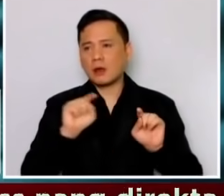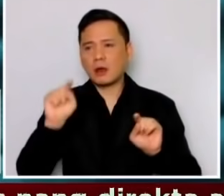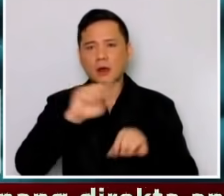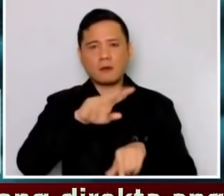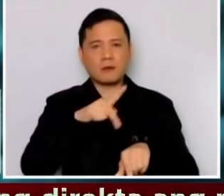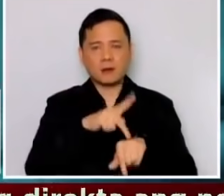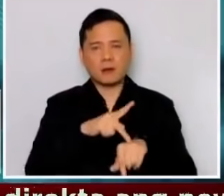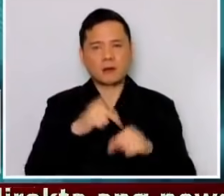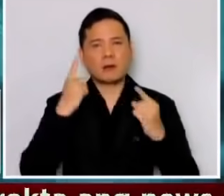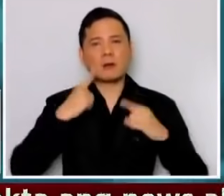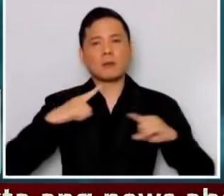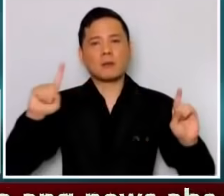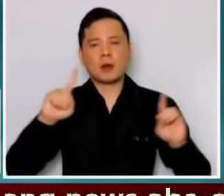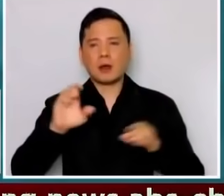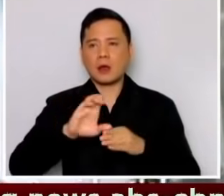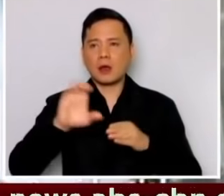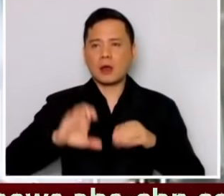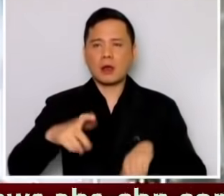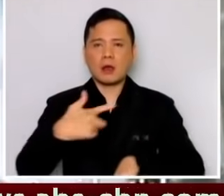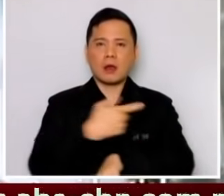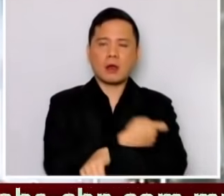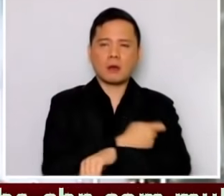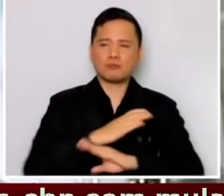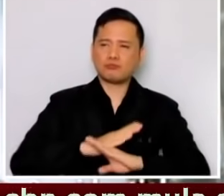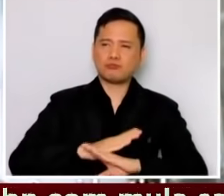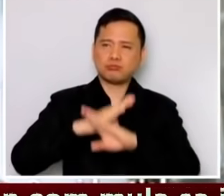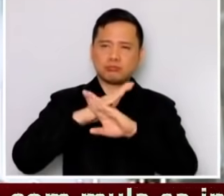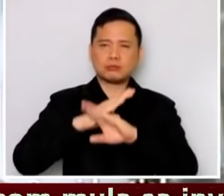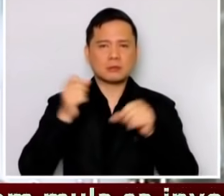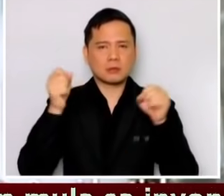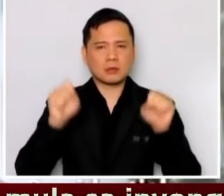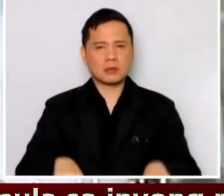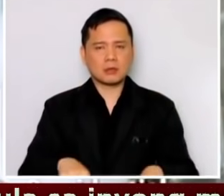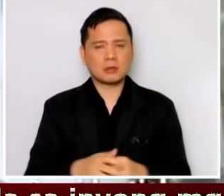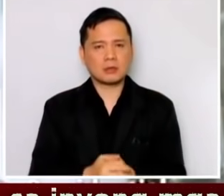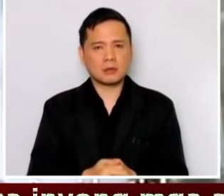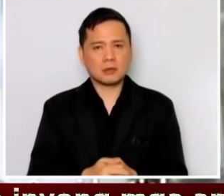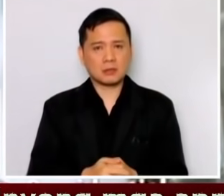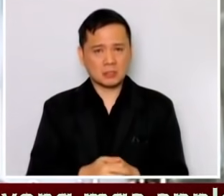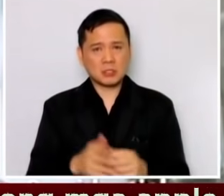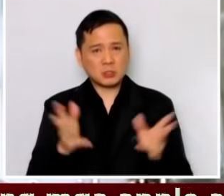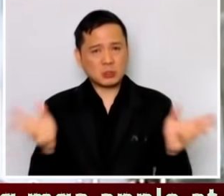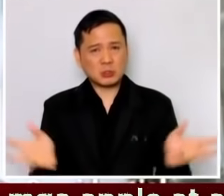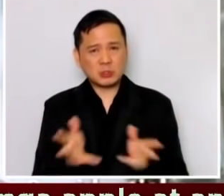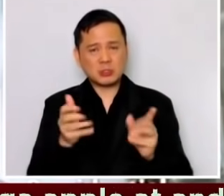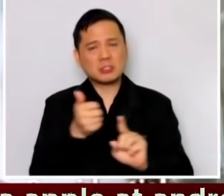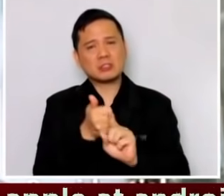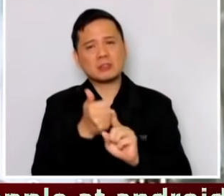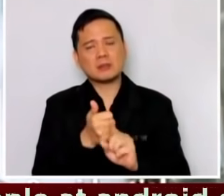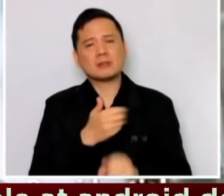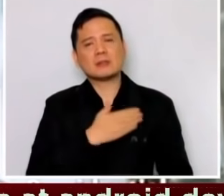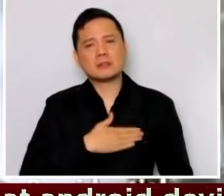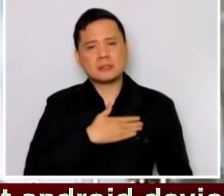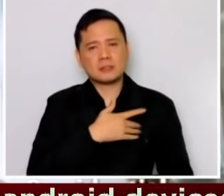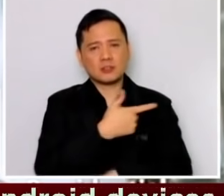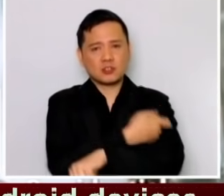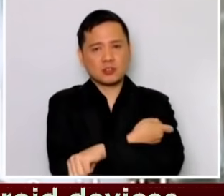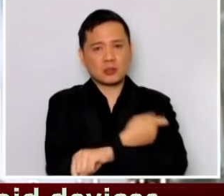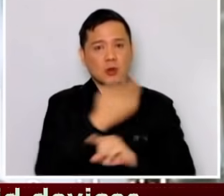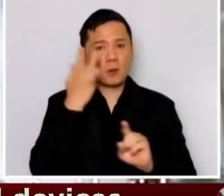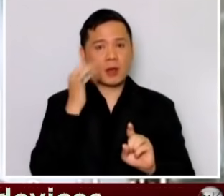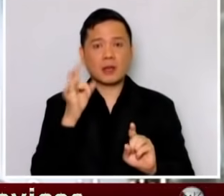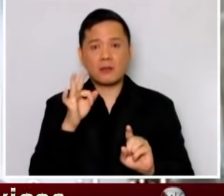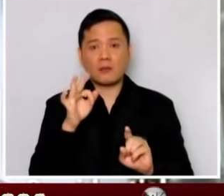get vaccinated because Omicron, when it arrives in the Philippines, will find every unvaccinated